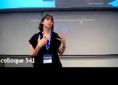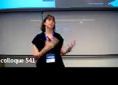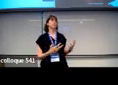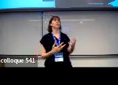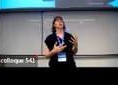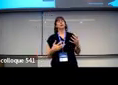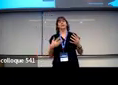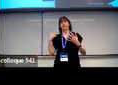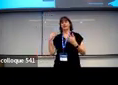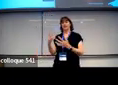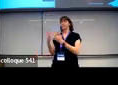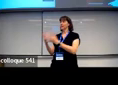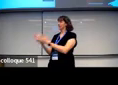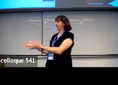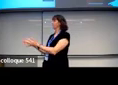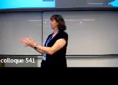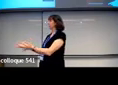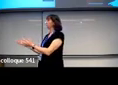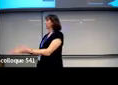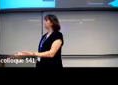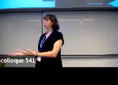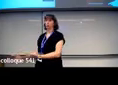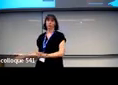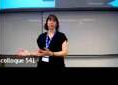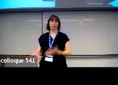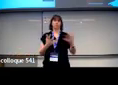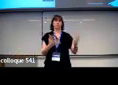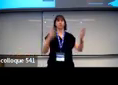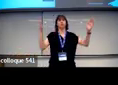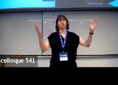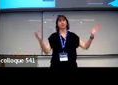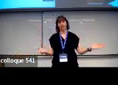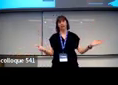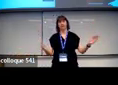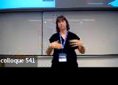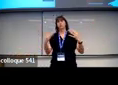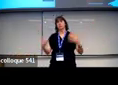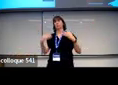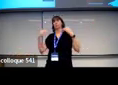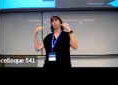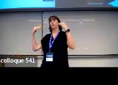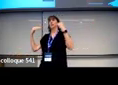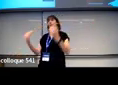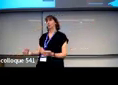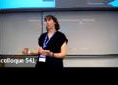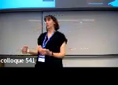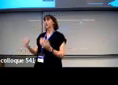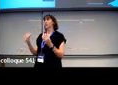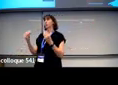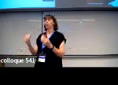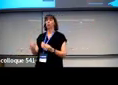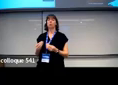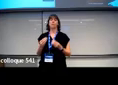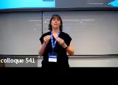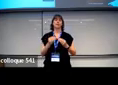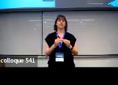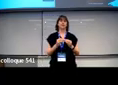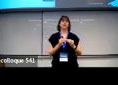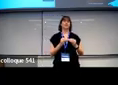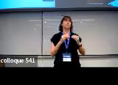difficultés à suivre, ça affecte certaines personnes plus que d'autres. J'ai donné 50 ans, je me suis rendu compte qu'il fallait que ça change. C'était un